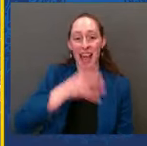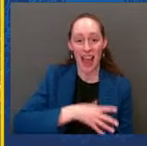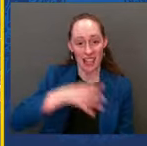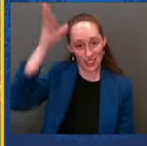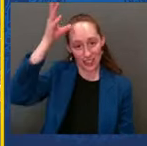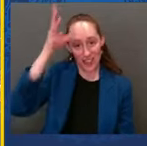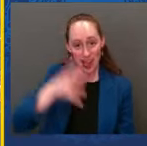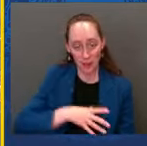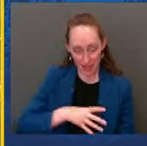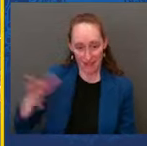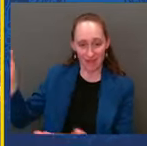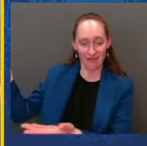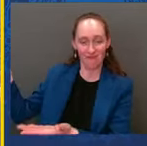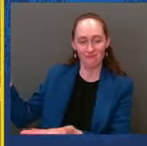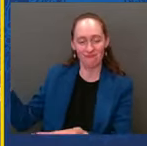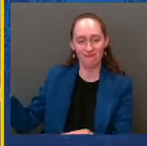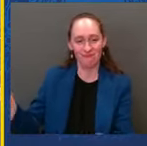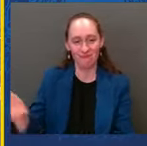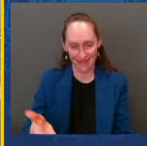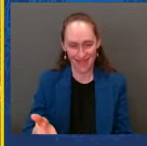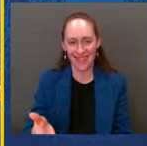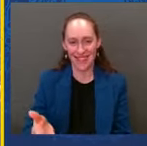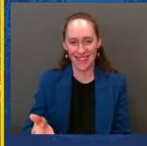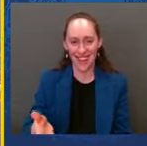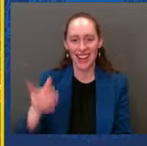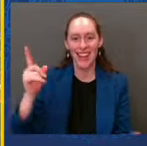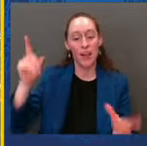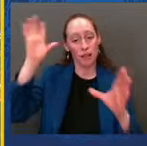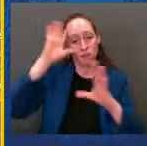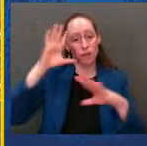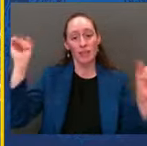President of the Republic of Poland, Andrzej Duda.